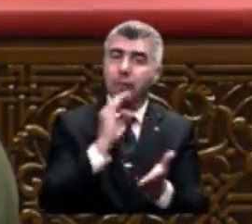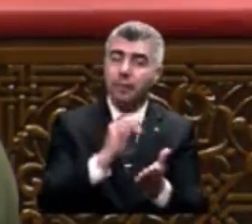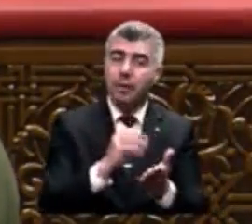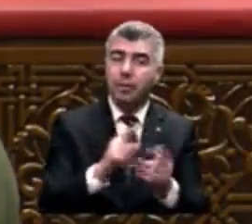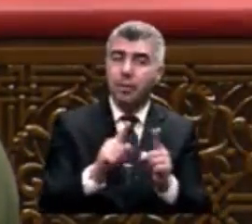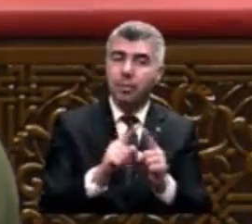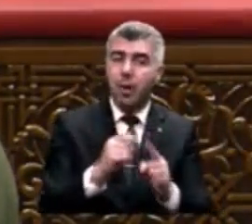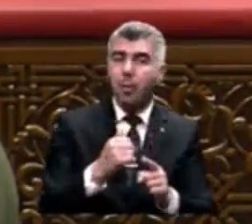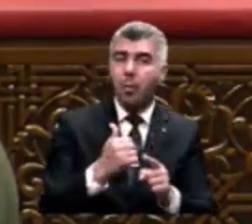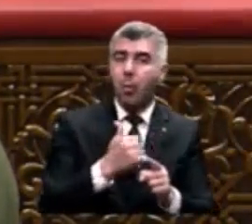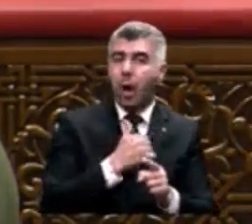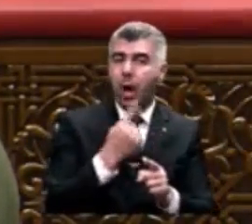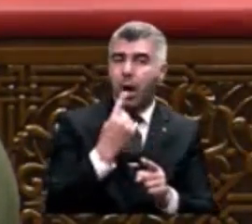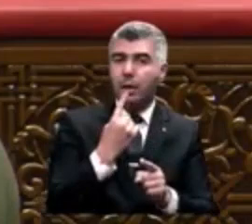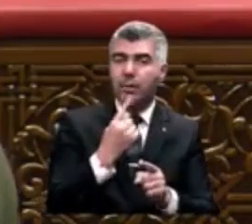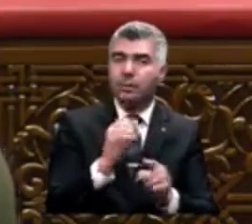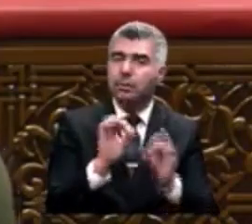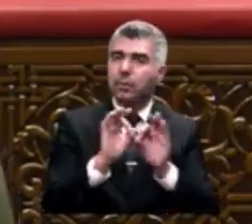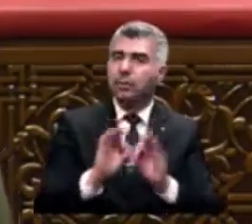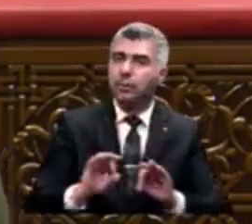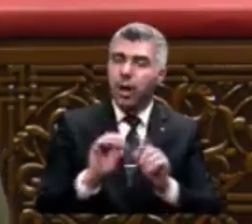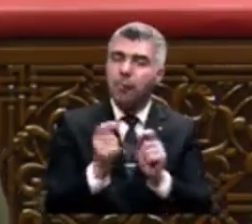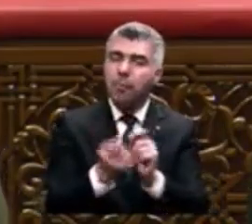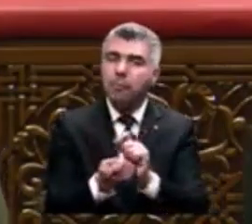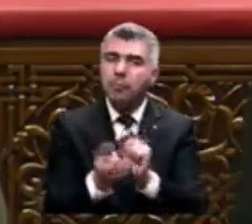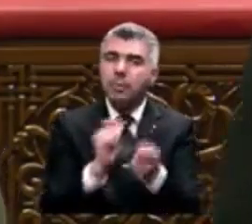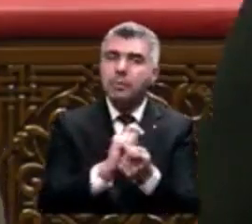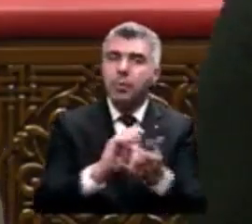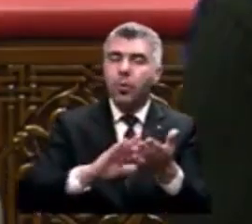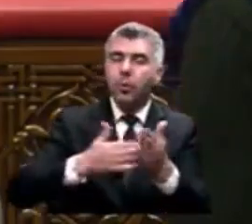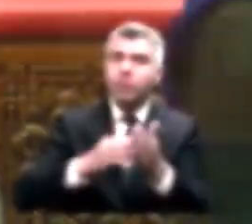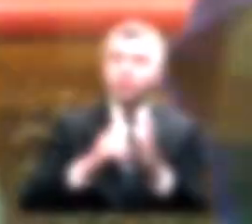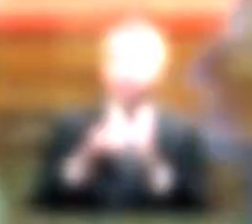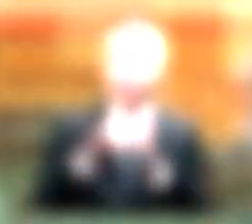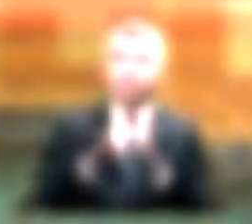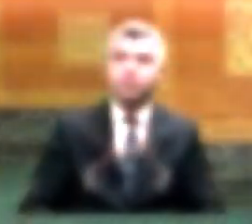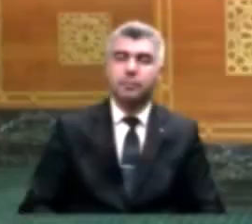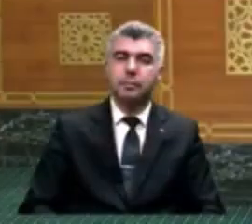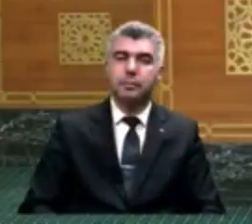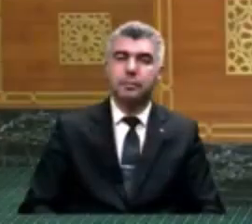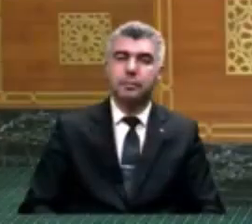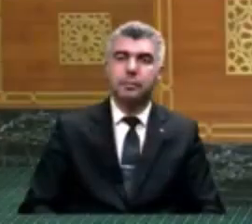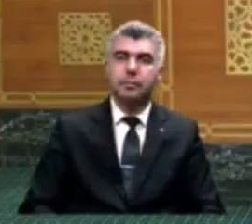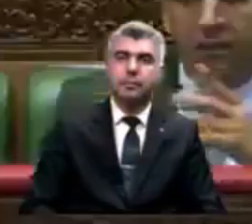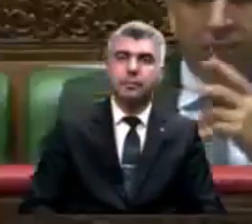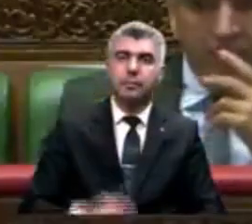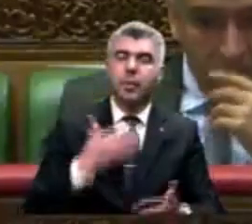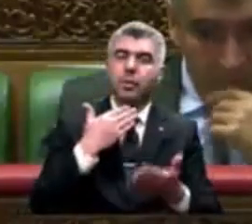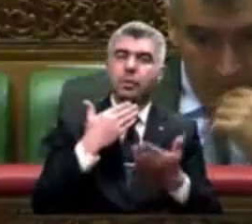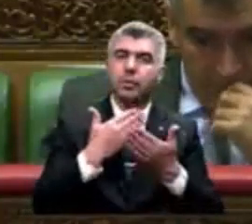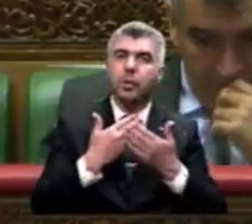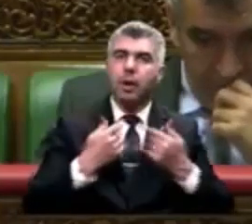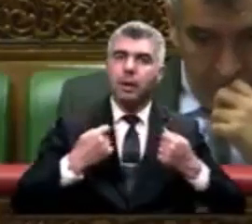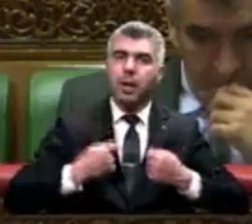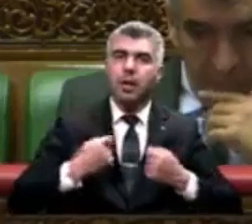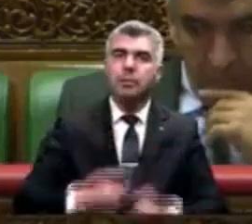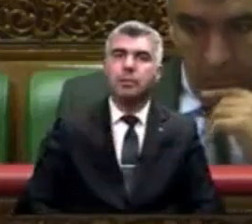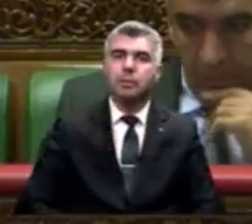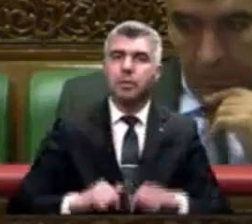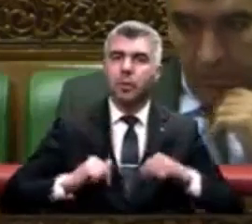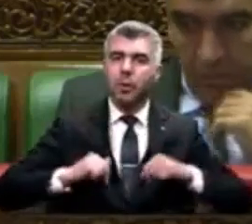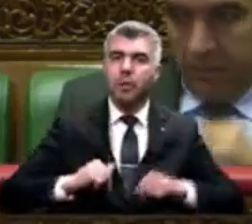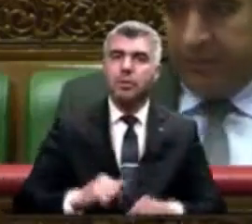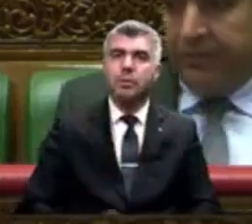فئة واحدة مع مراجعة فورية لبعض مقتضيات النظام الأساسي، وشكرا. شكرا سيد الرئيس. سيد